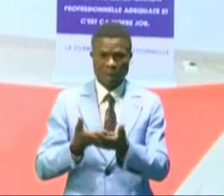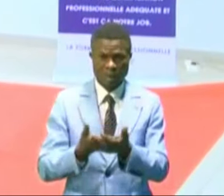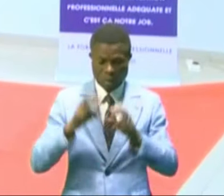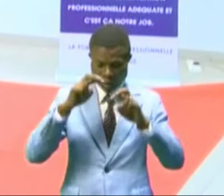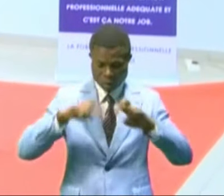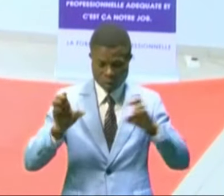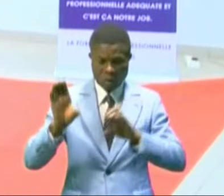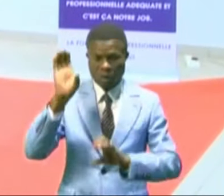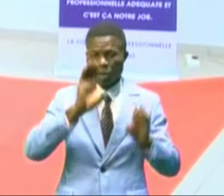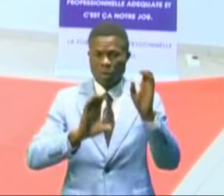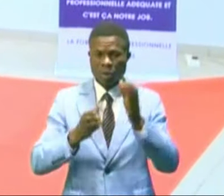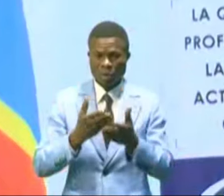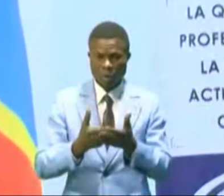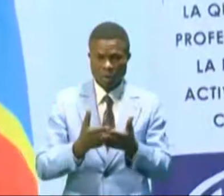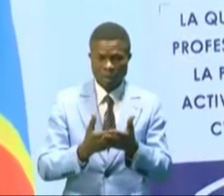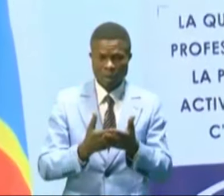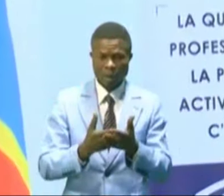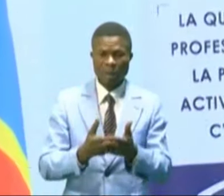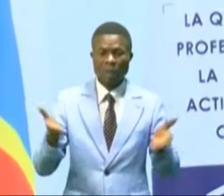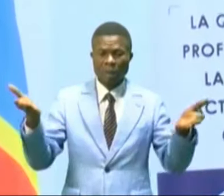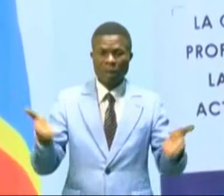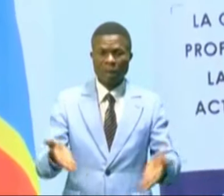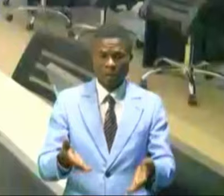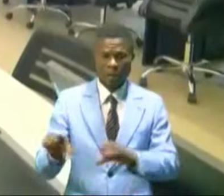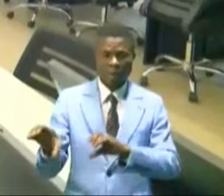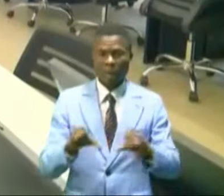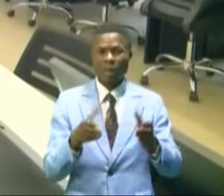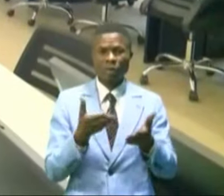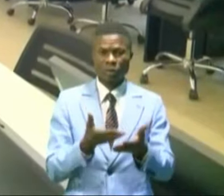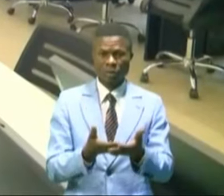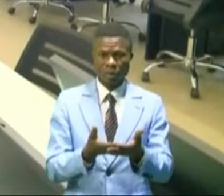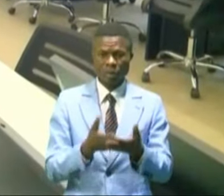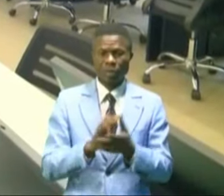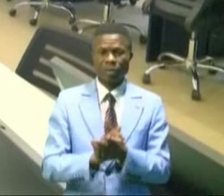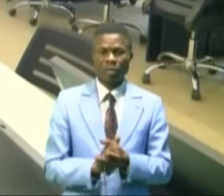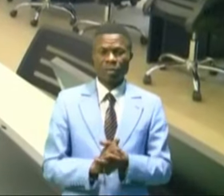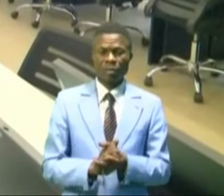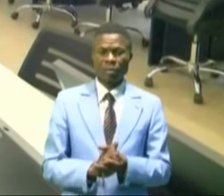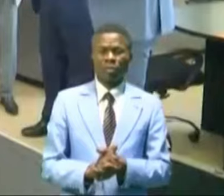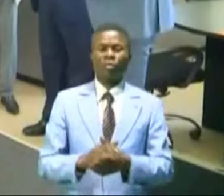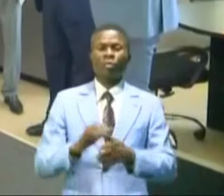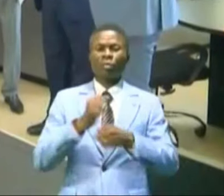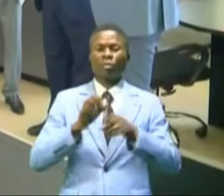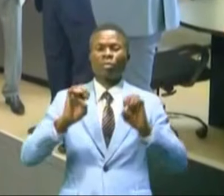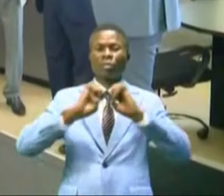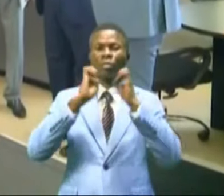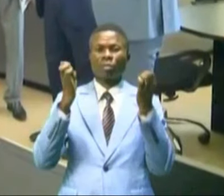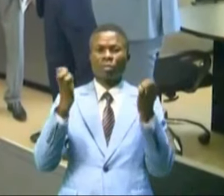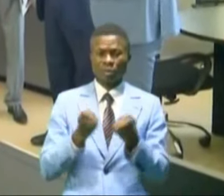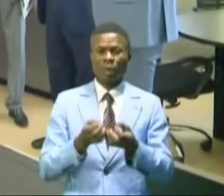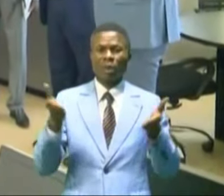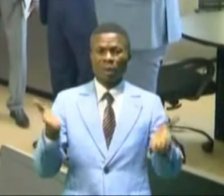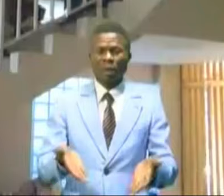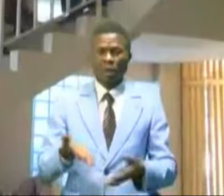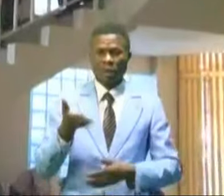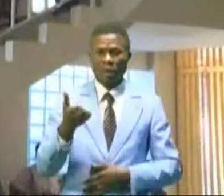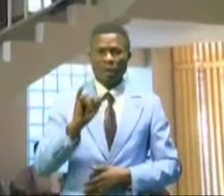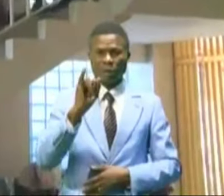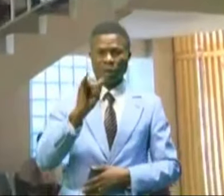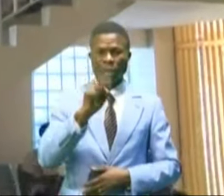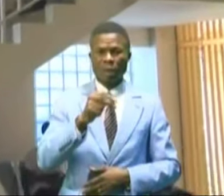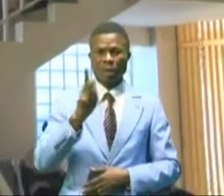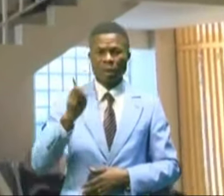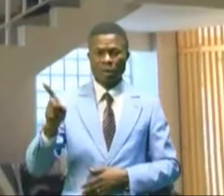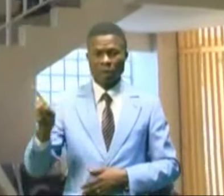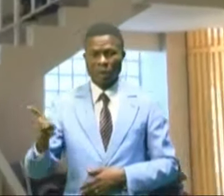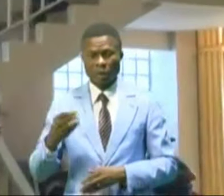recherche scientifique a marqué sa présence à ces travaux. L'incubateur de l'entrepreneuriat mis en place par l'INPP a fait l'objet